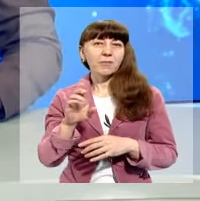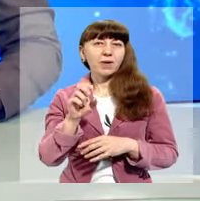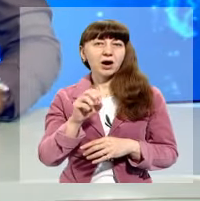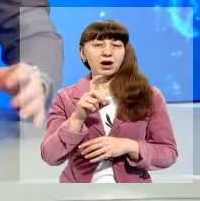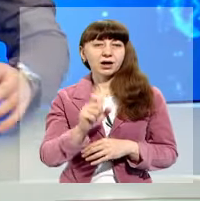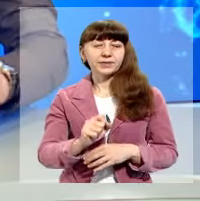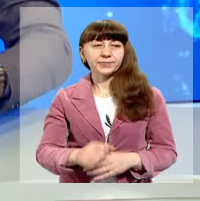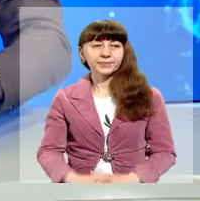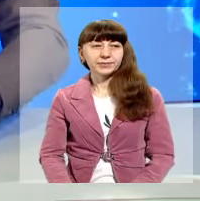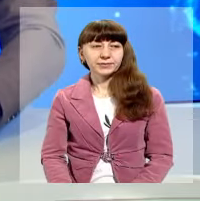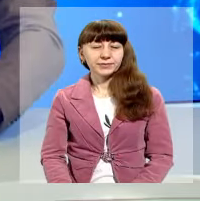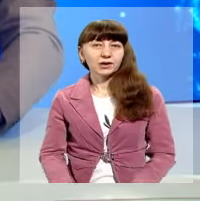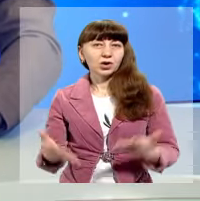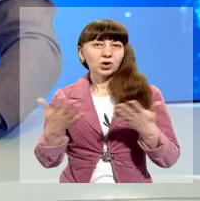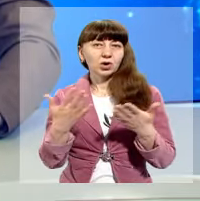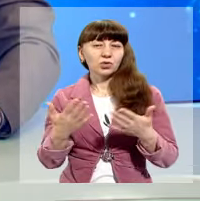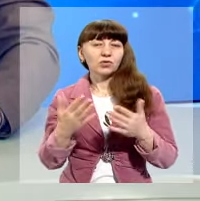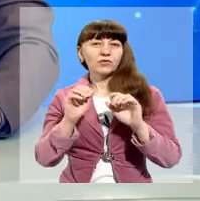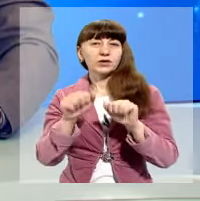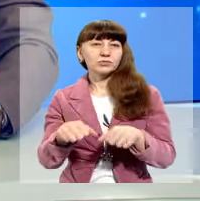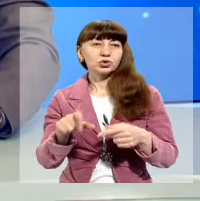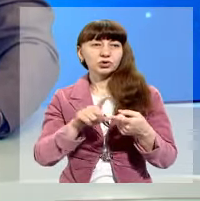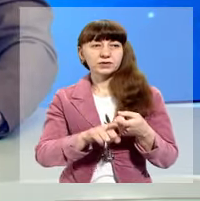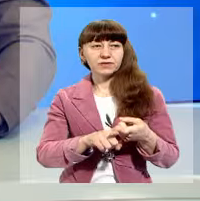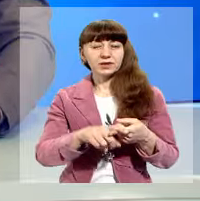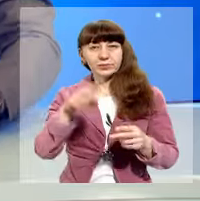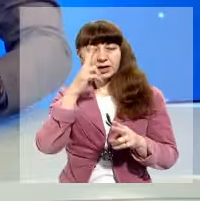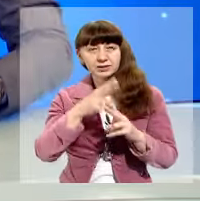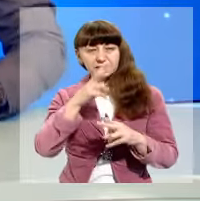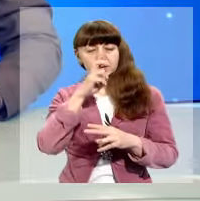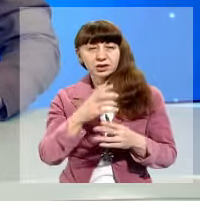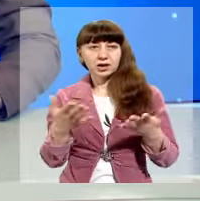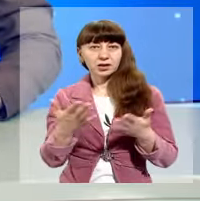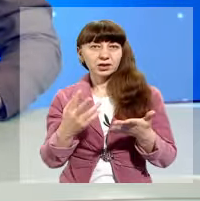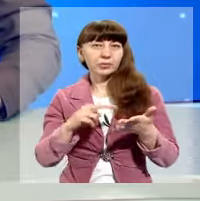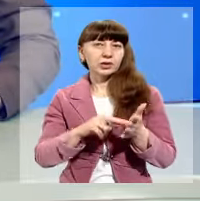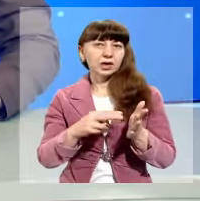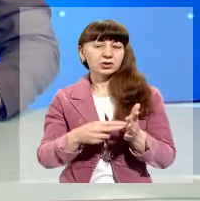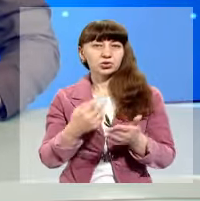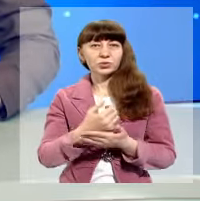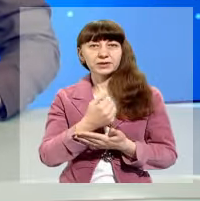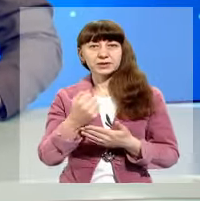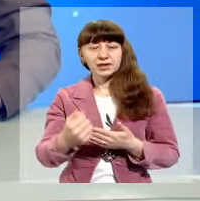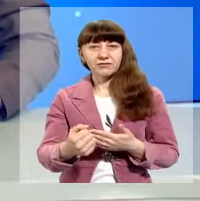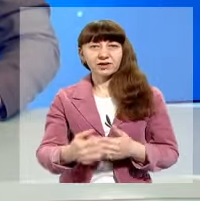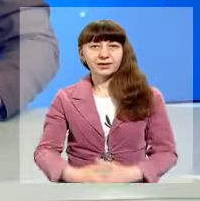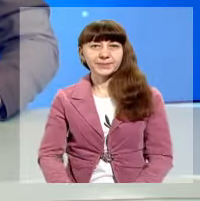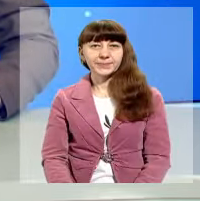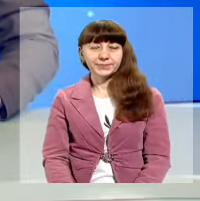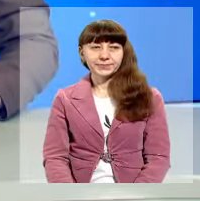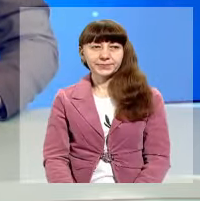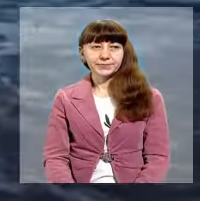қалған жоқ. Ағайын елмен байланыстың көкжиегі қандай? Мемлекет басшысы тағы қандай мәлімдеме жасады? Тілші